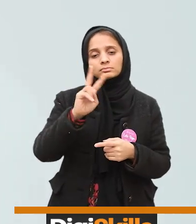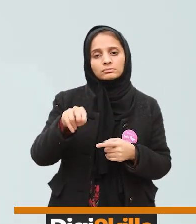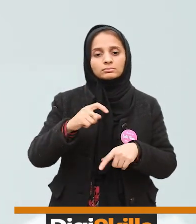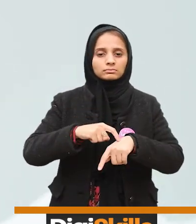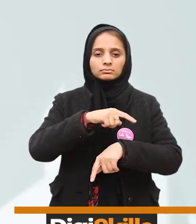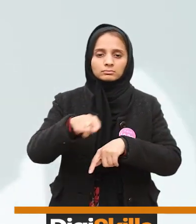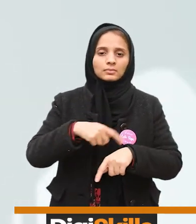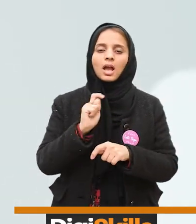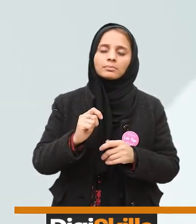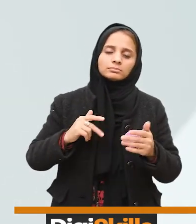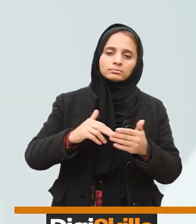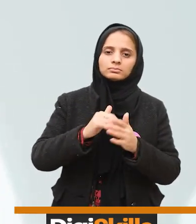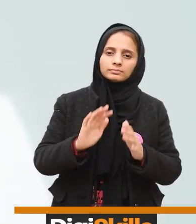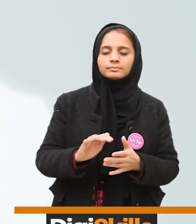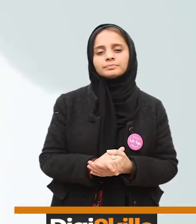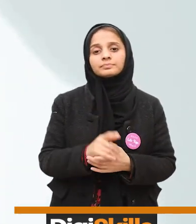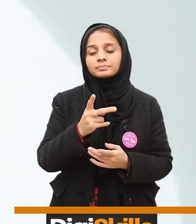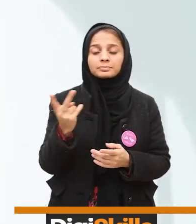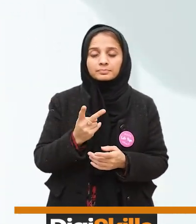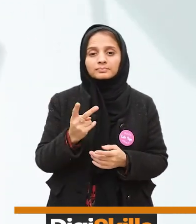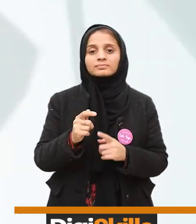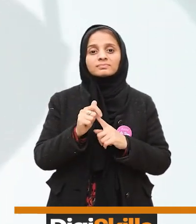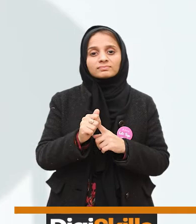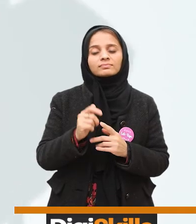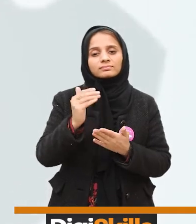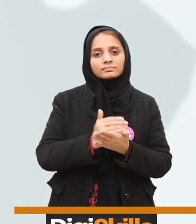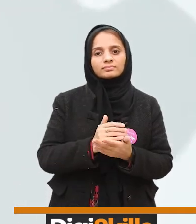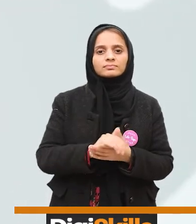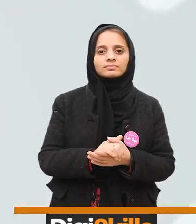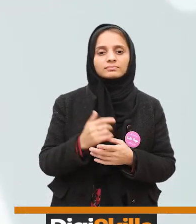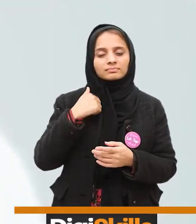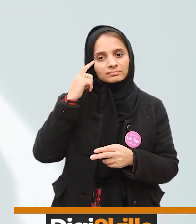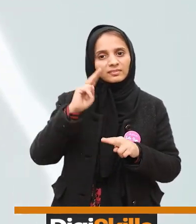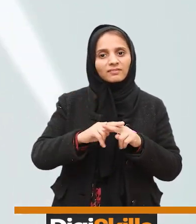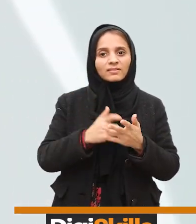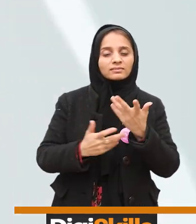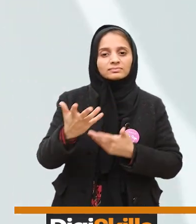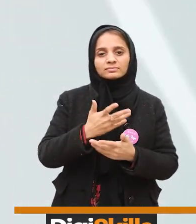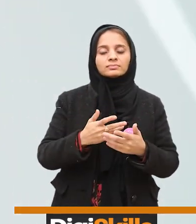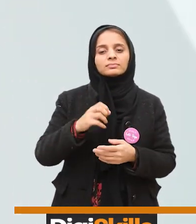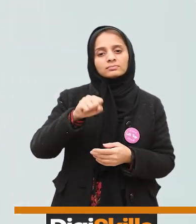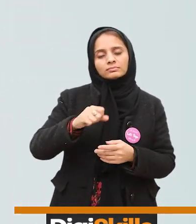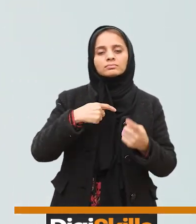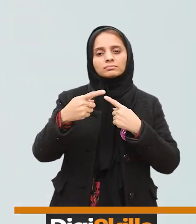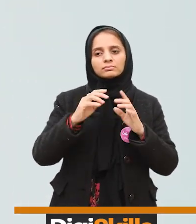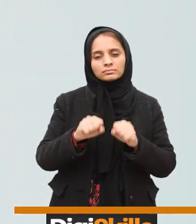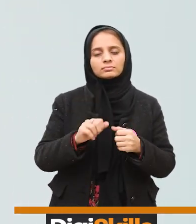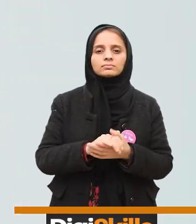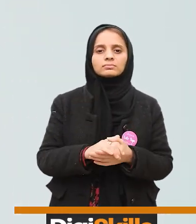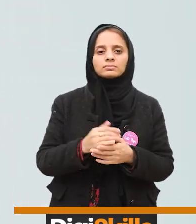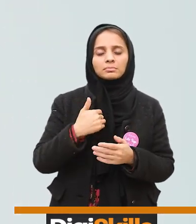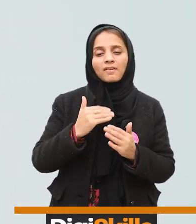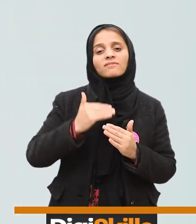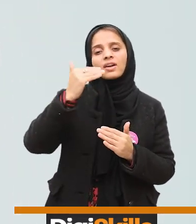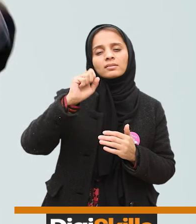ساتھ $50 پر آور پہ کام کر رہا ہوں۔ ایز اے میٹر آف فیکٹ میں ان کے ساتھ فری لانس مارکیٹ پلیس پہ بھی بعض اوقات کام نہیں کر